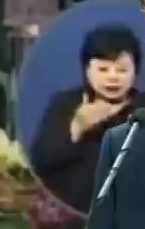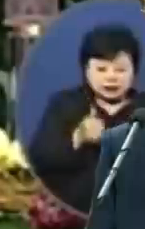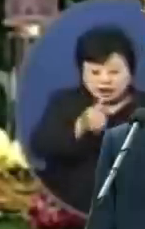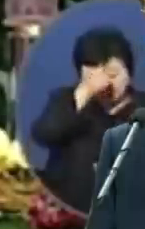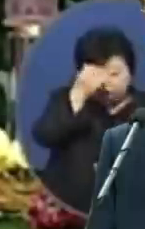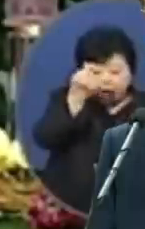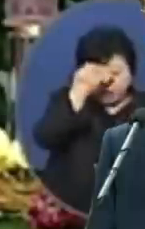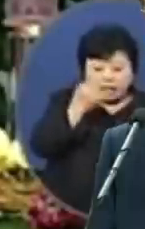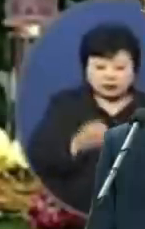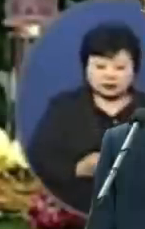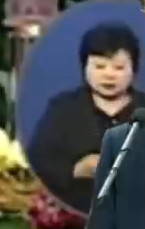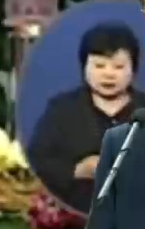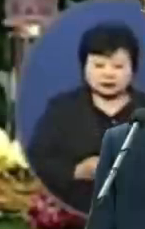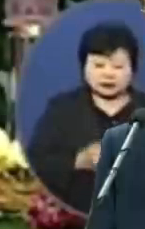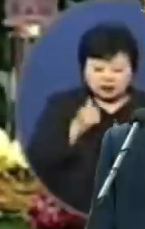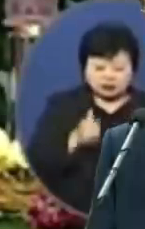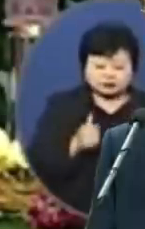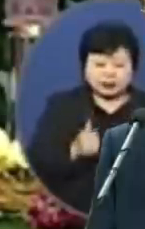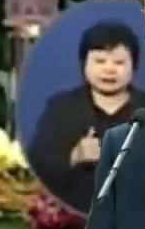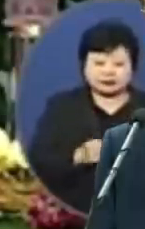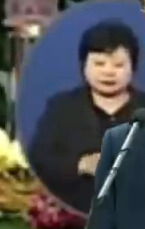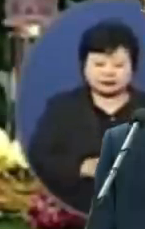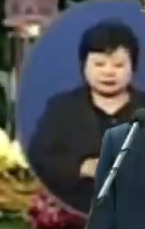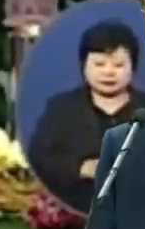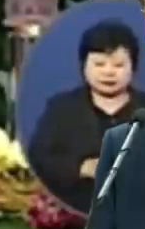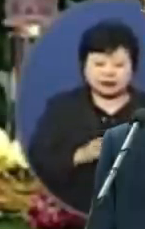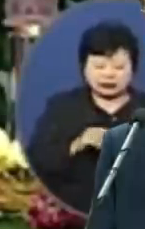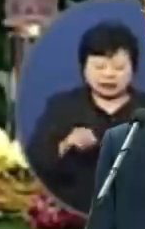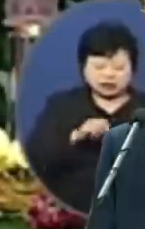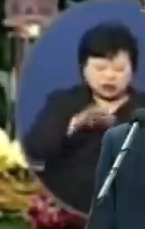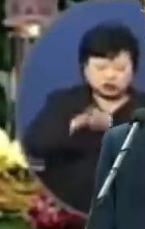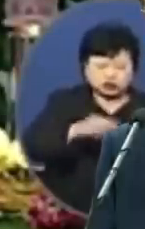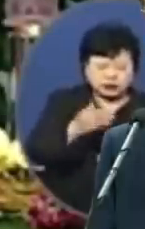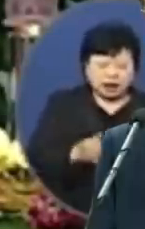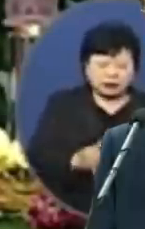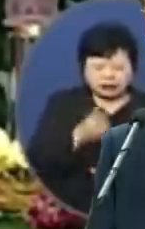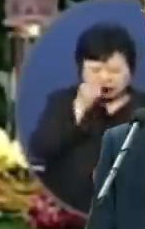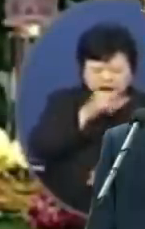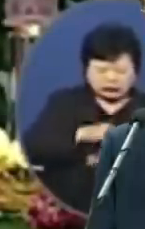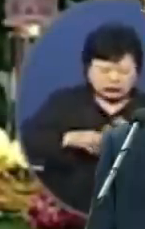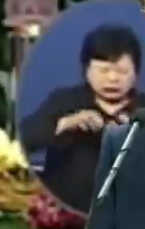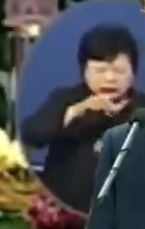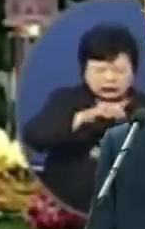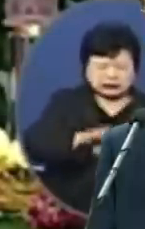아담과 하와를 심판했었습니다. 땅이 저주를 받아 가시와 엉겁퀴가 나고